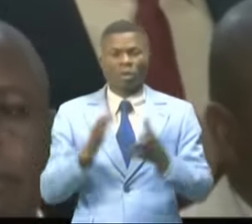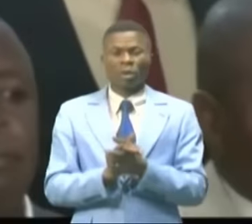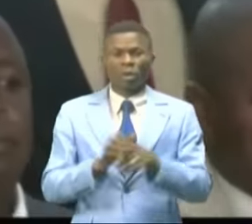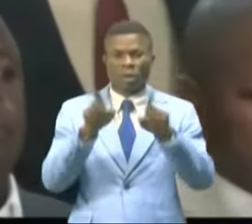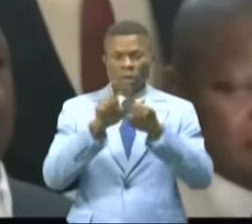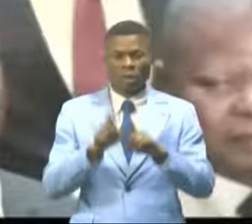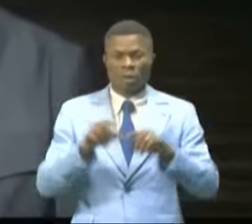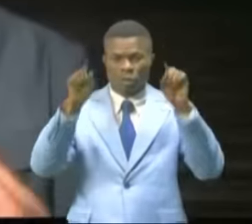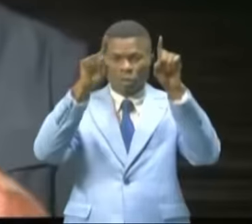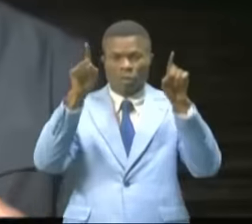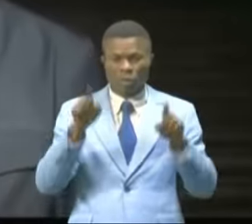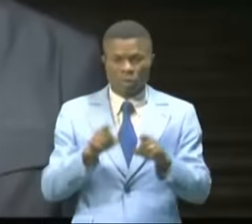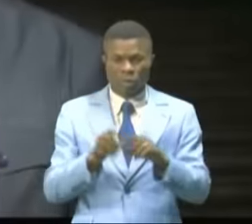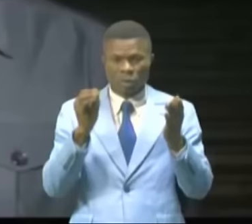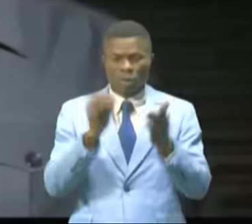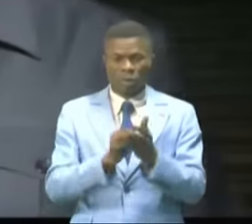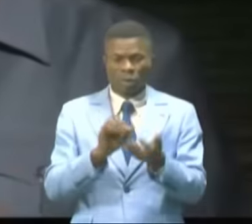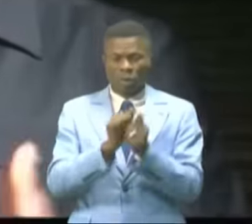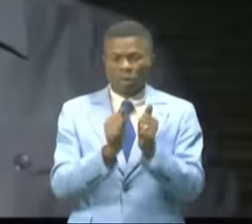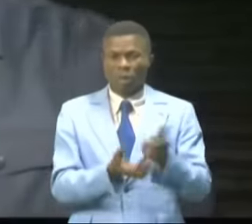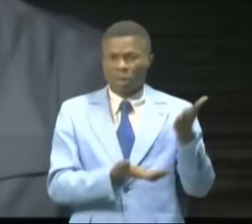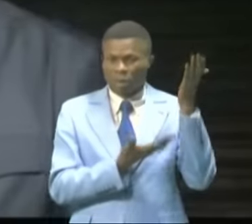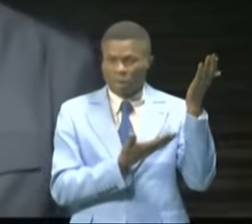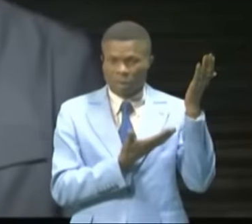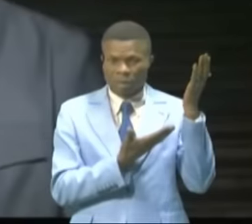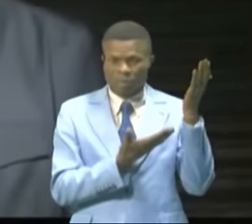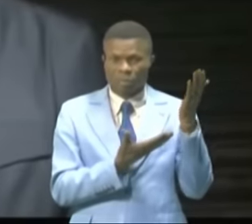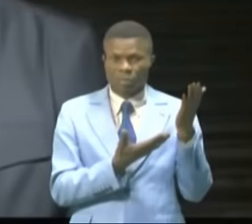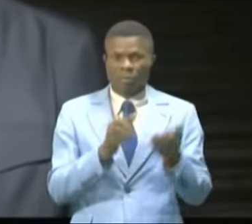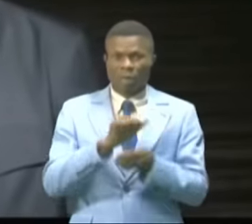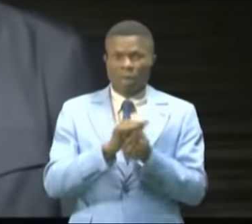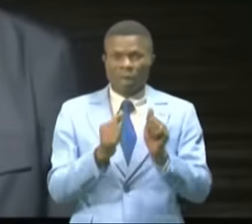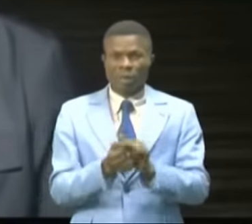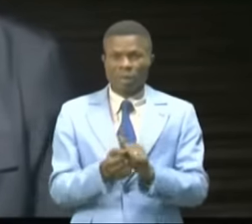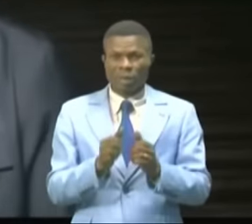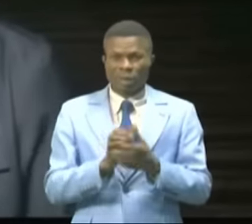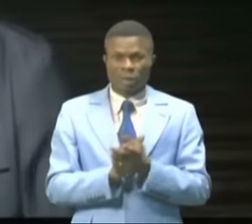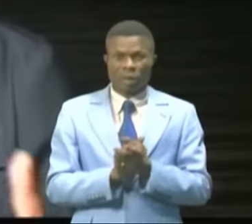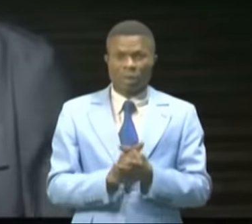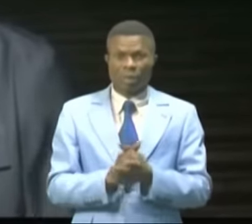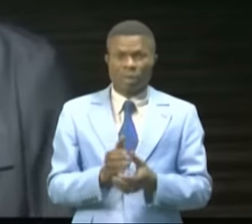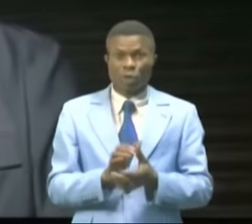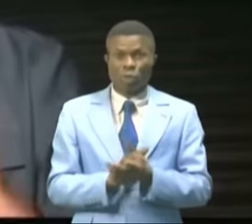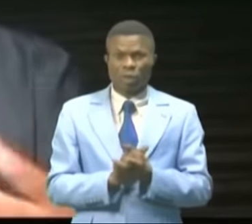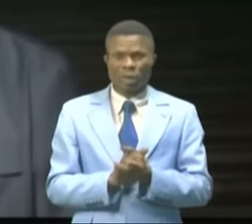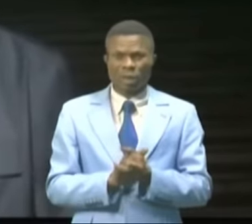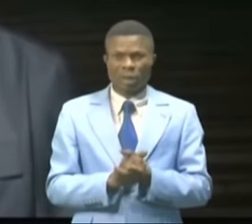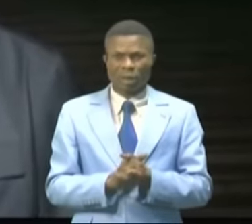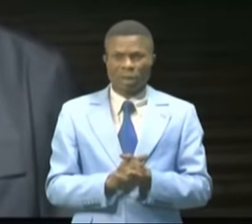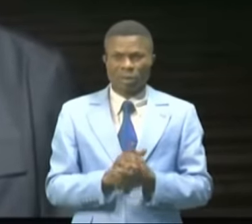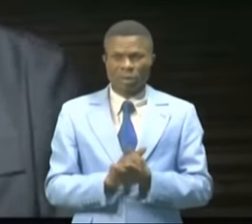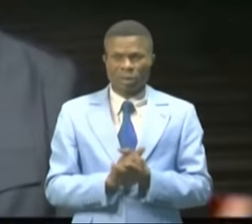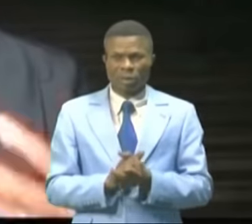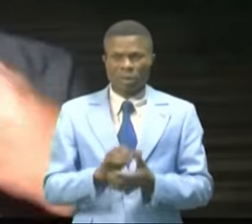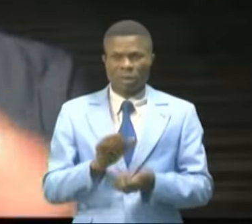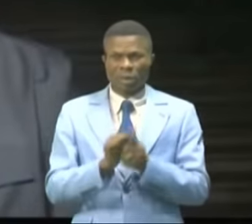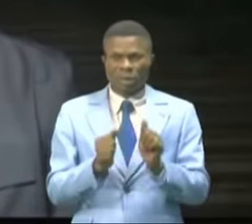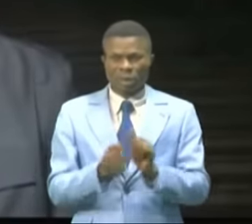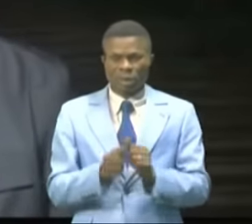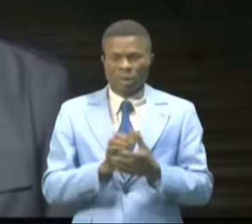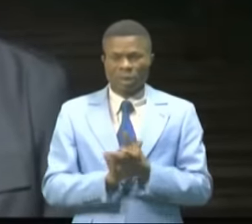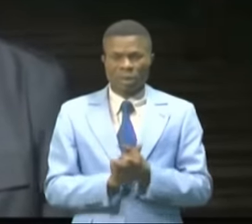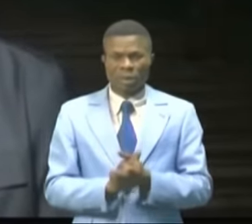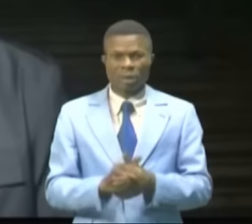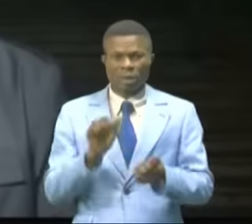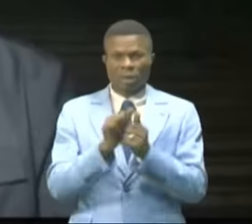nous rappelle encore les fondamentaux de notre présence ici à l'Assemblée nationale. Nous ne sommes pas là pour créer des crises, nous sommes des